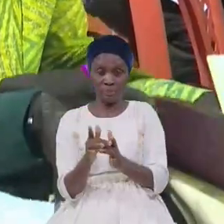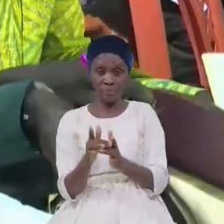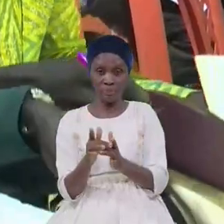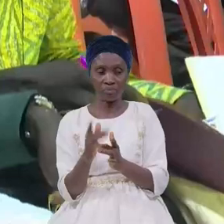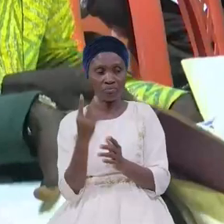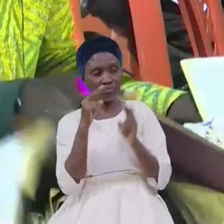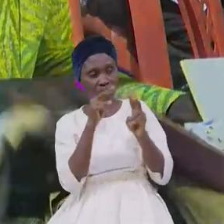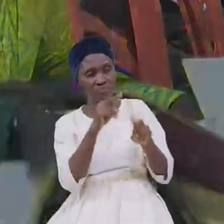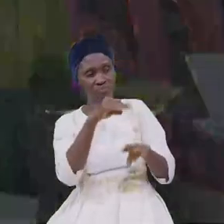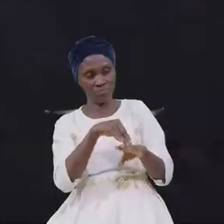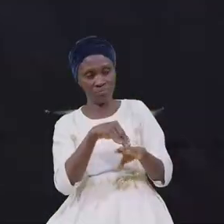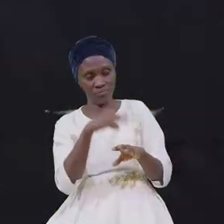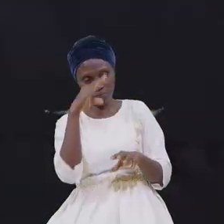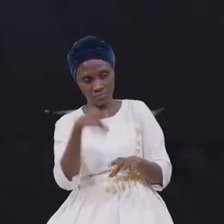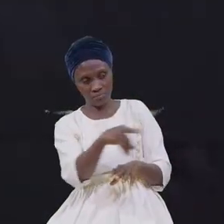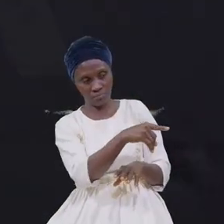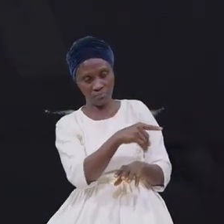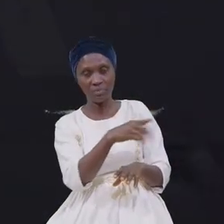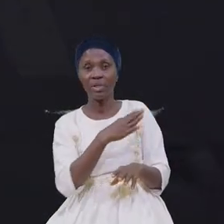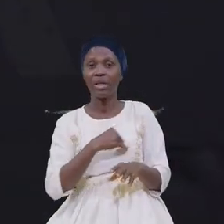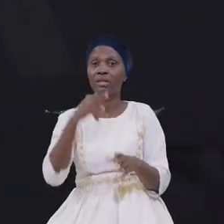les regarda et leur dit,